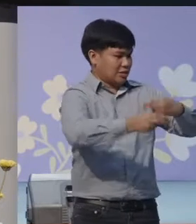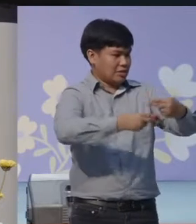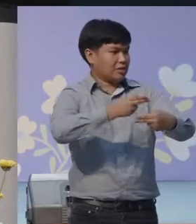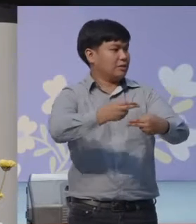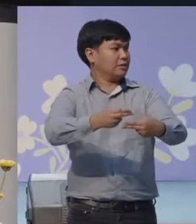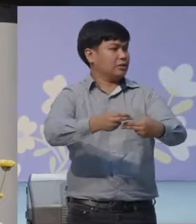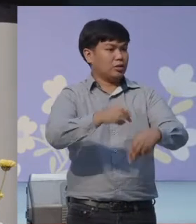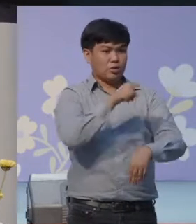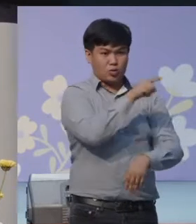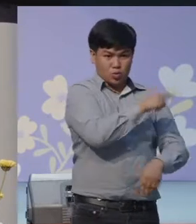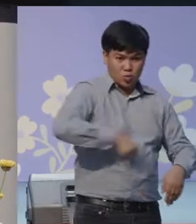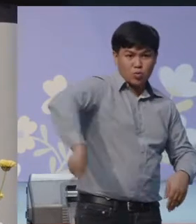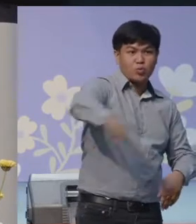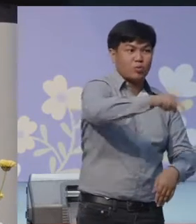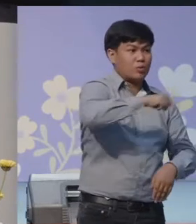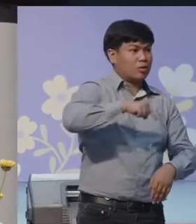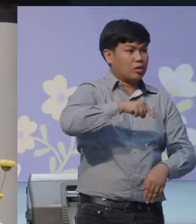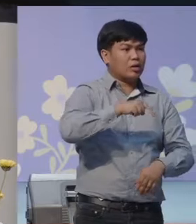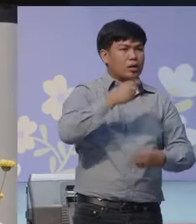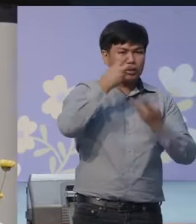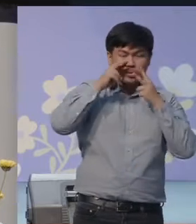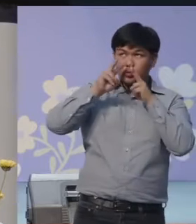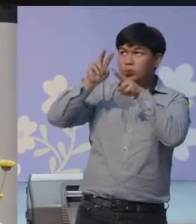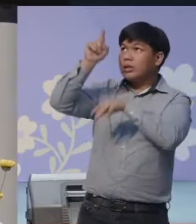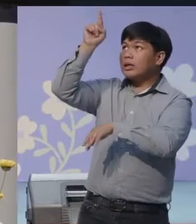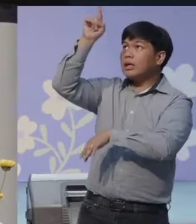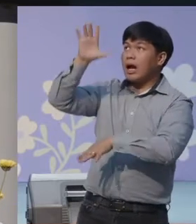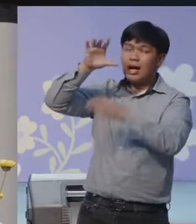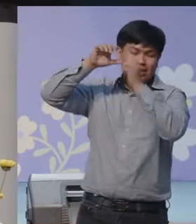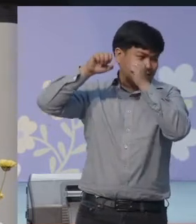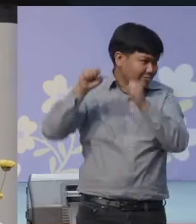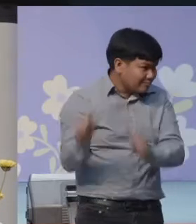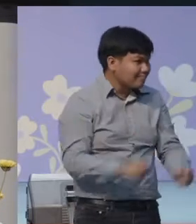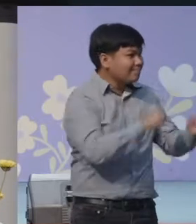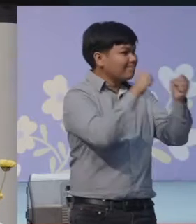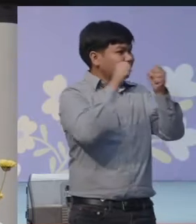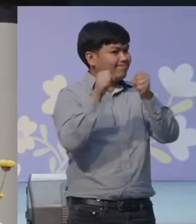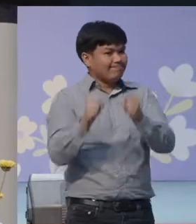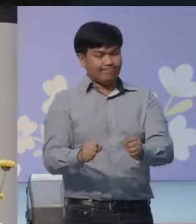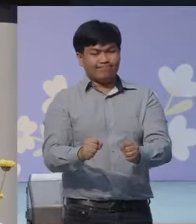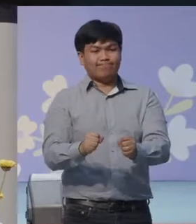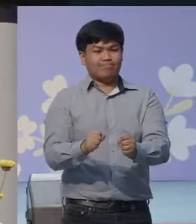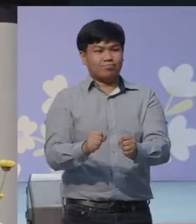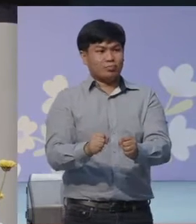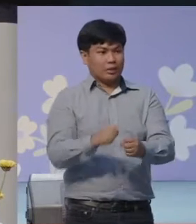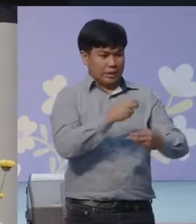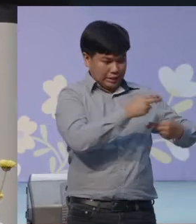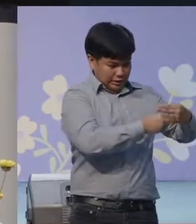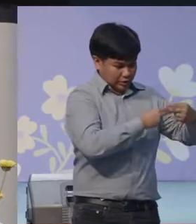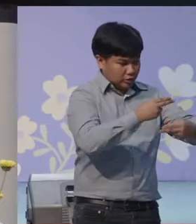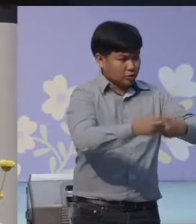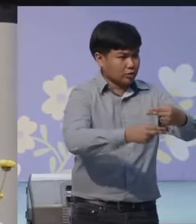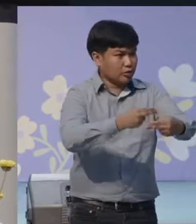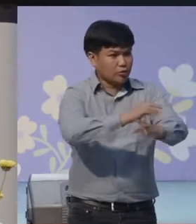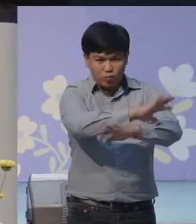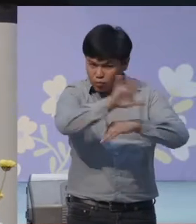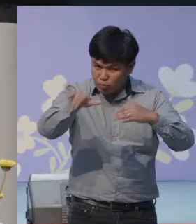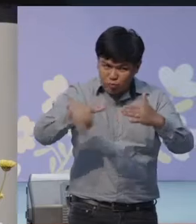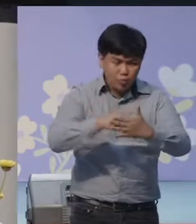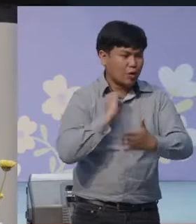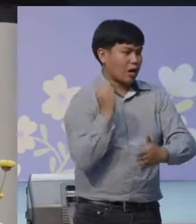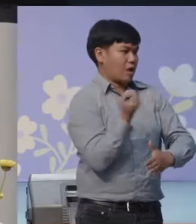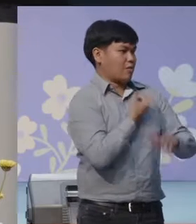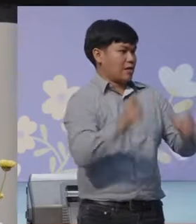ako, ang Panginoon ay makapangyarihan sa ating kasaysayan at sa sanlibutan. At dahil